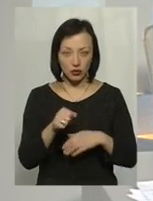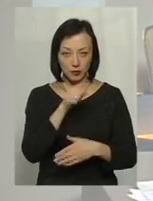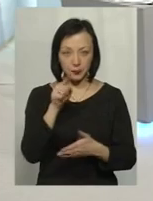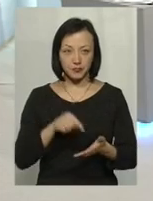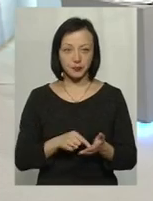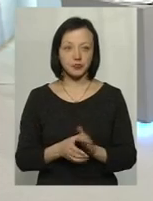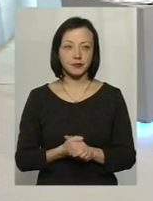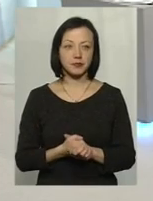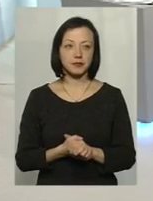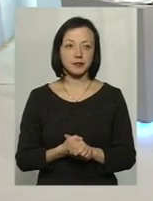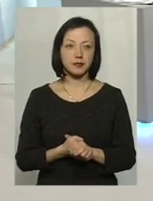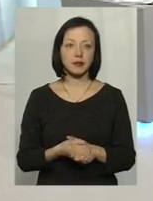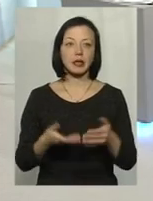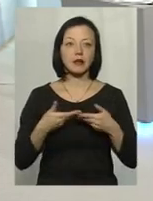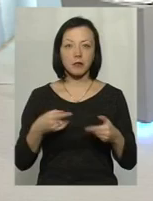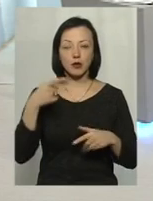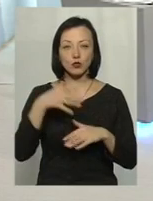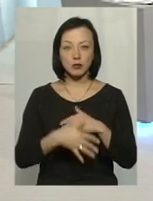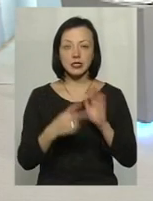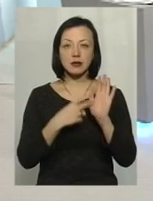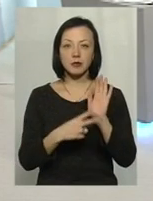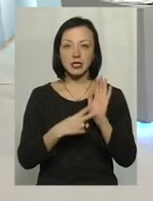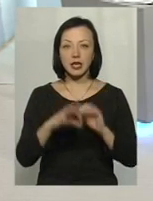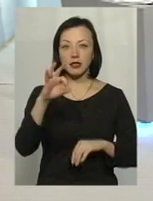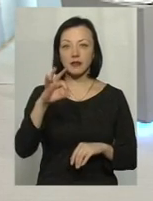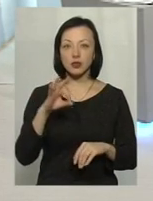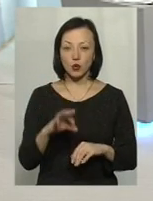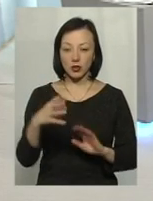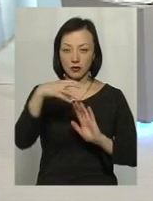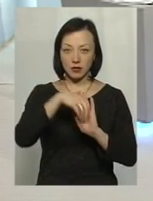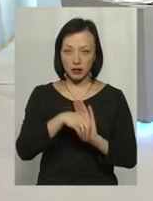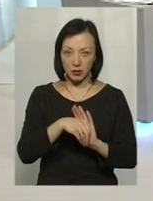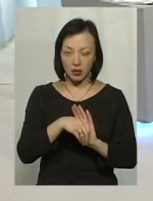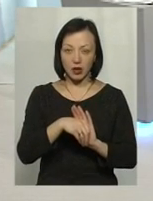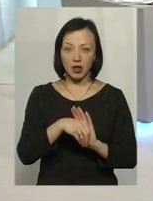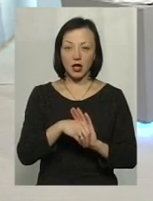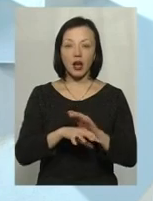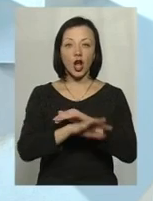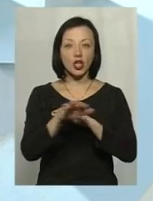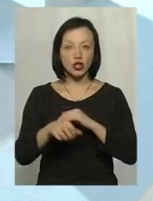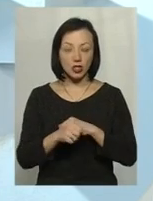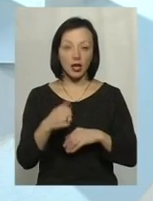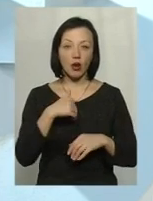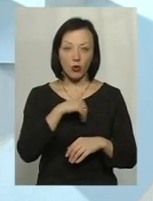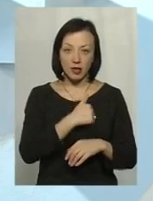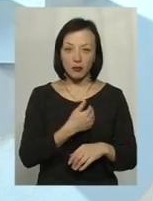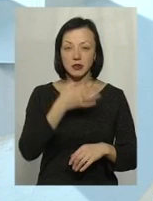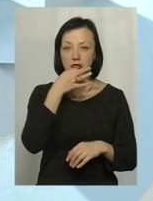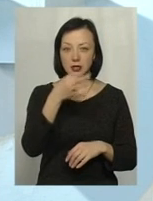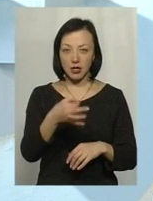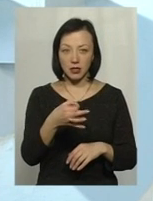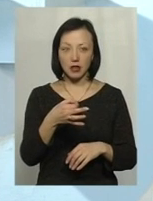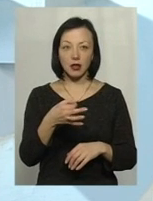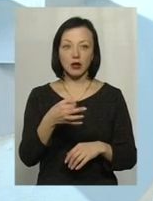про крадіжки, то ми, розуміючи, що 70% в структурі з 11 тисяч складають крадіжки, то я хотів би прозвітувати